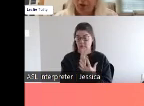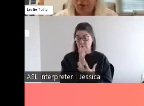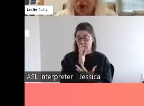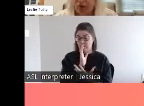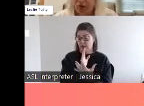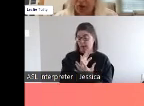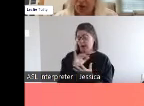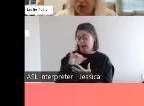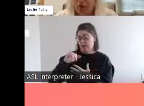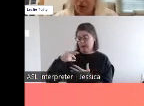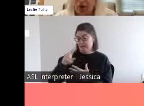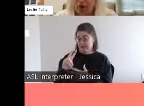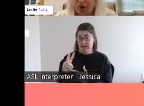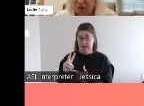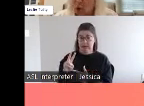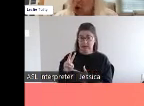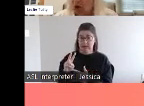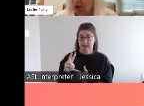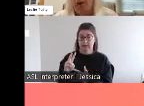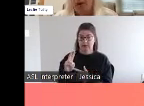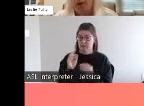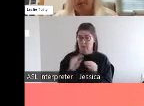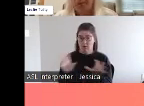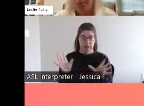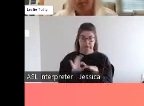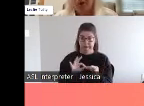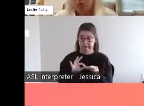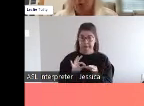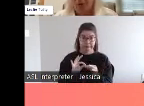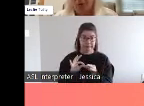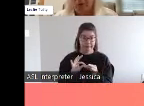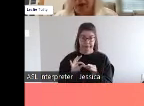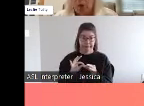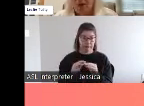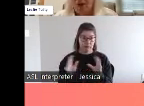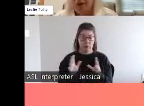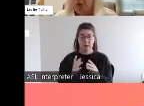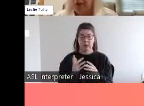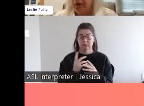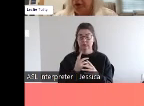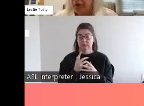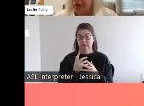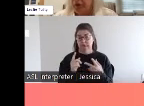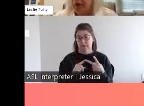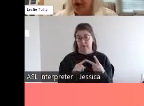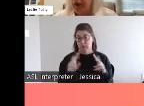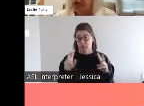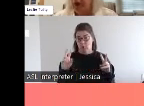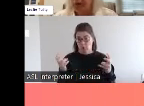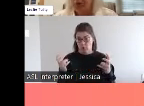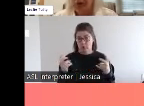toujours, que ces interventions n'avaient aucune connaissance de l'AVC.